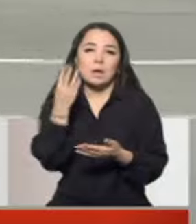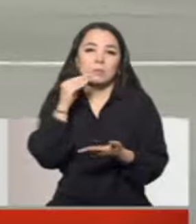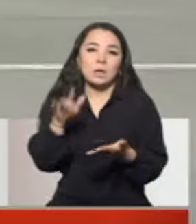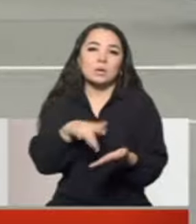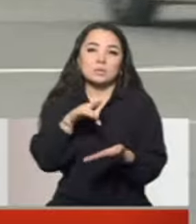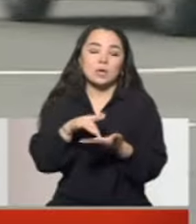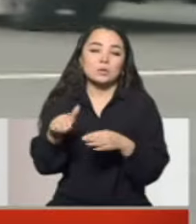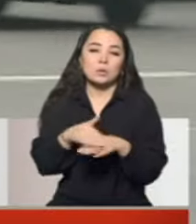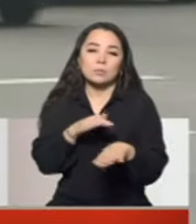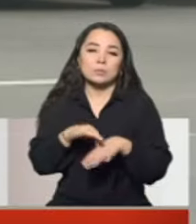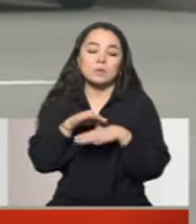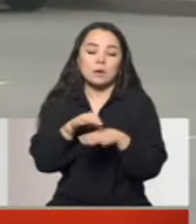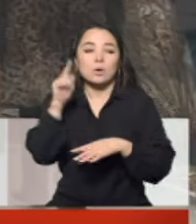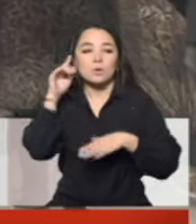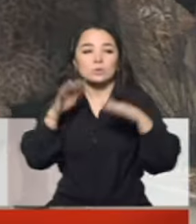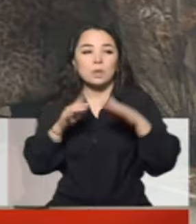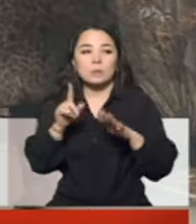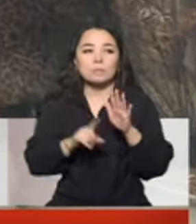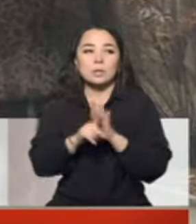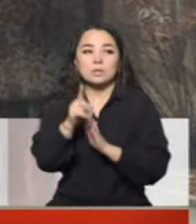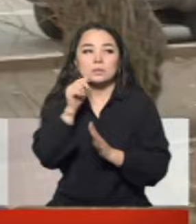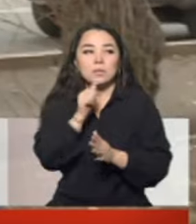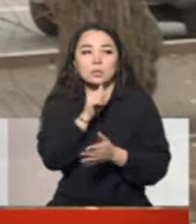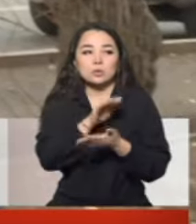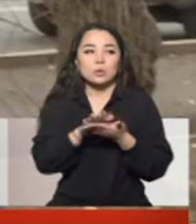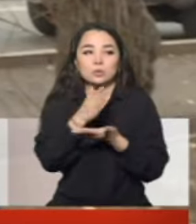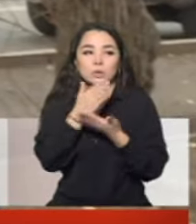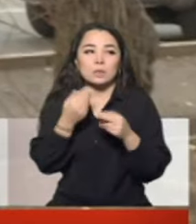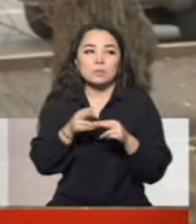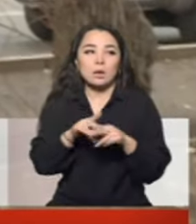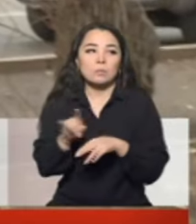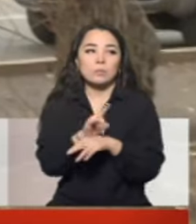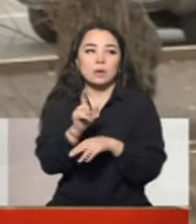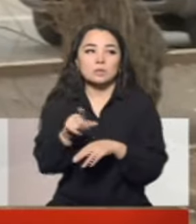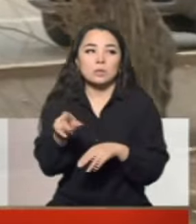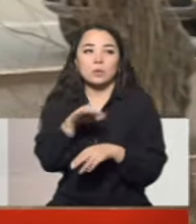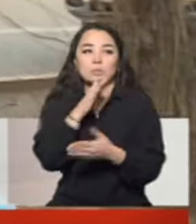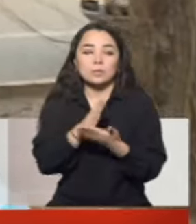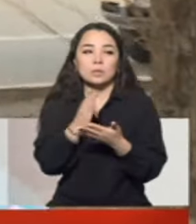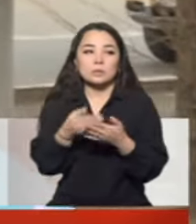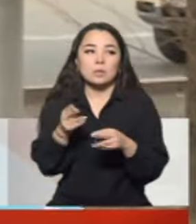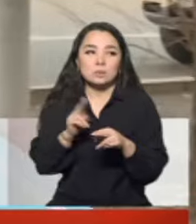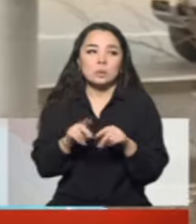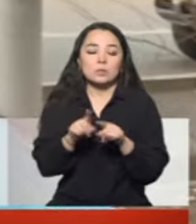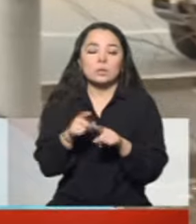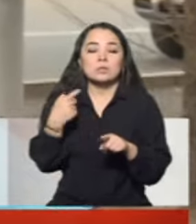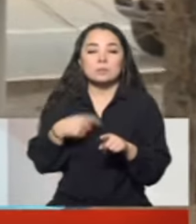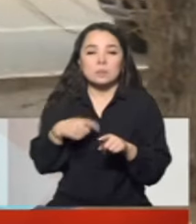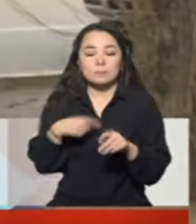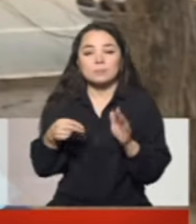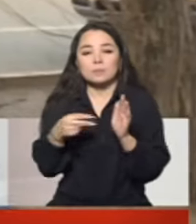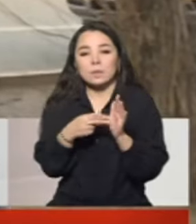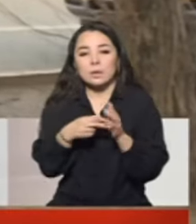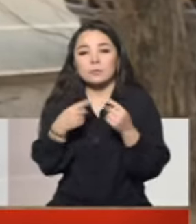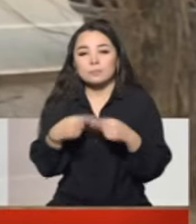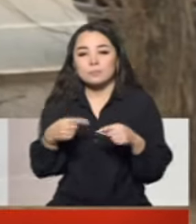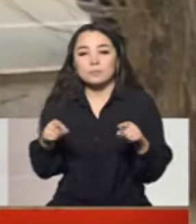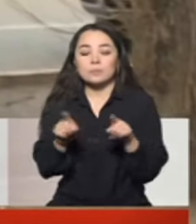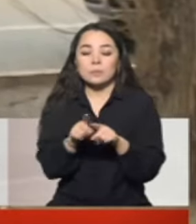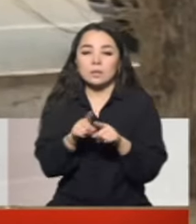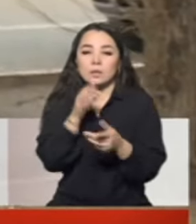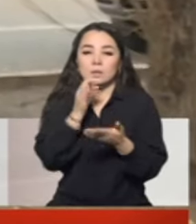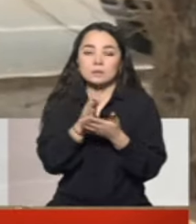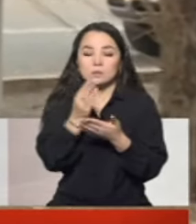да қайырымдылық ісіне күмәнмен қарай бастағанын жасырмады. Мошенниктер көп қой. Өз аттарына басқа баланың суретін алады